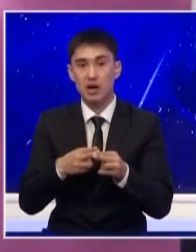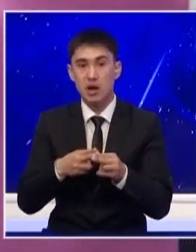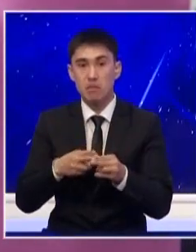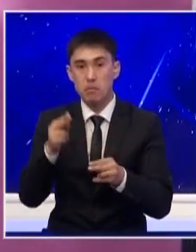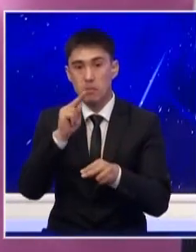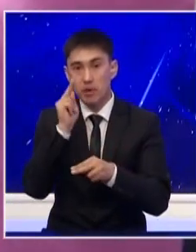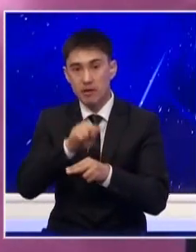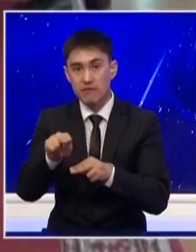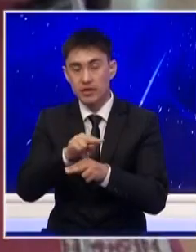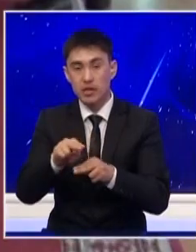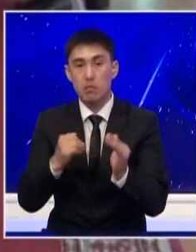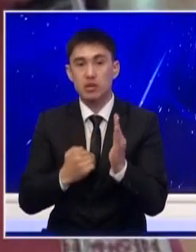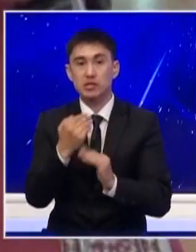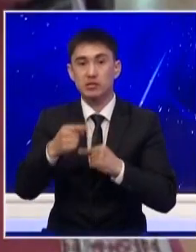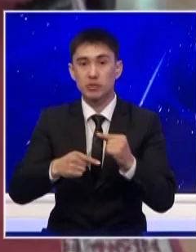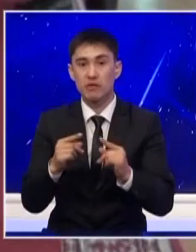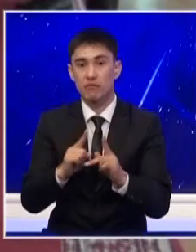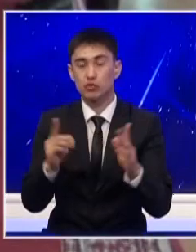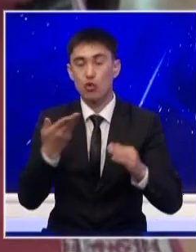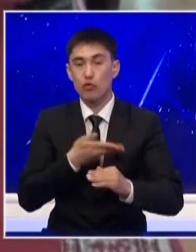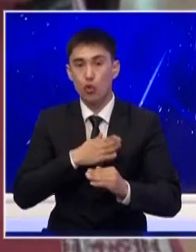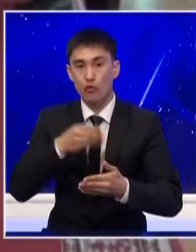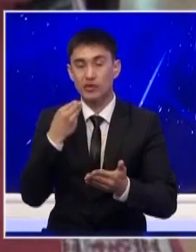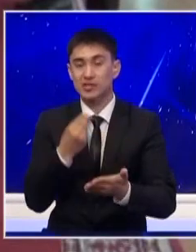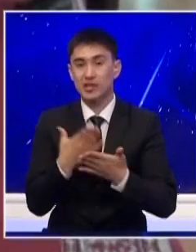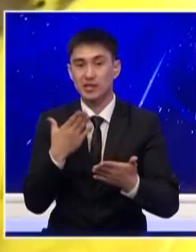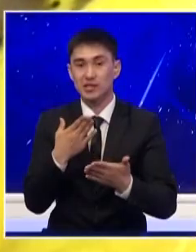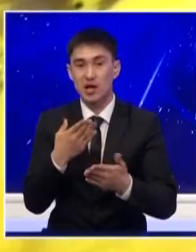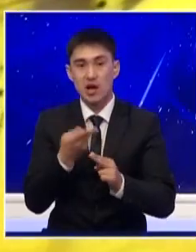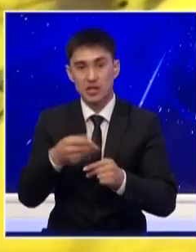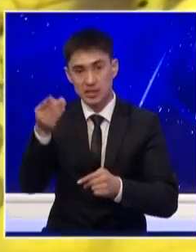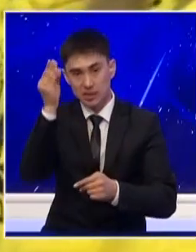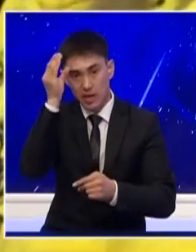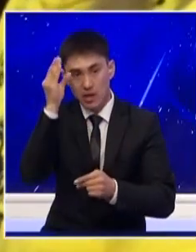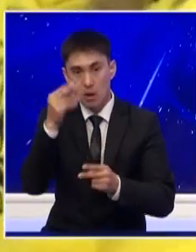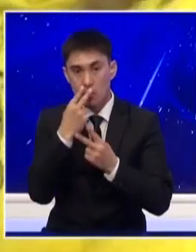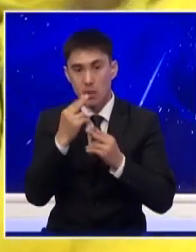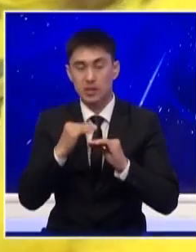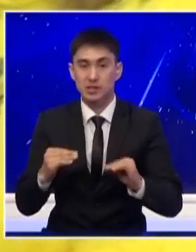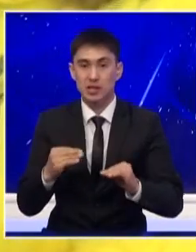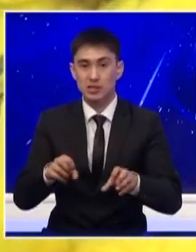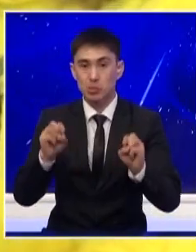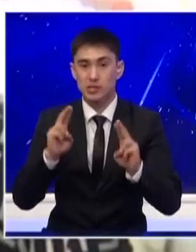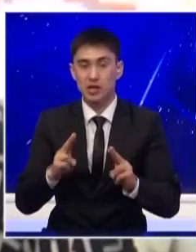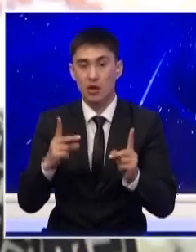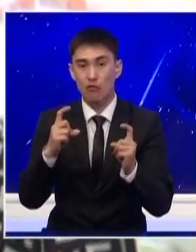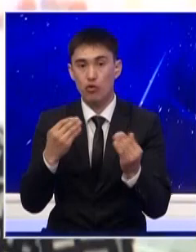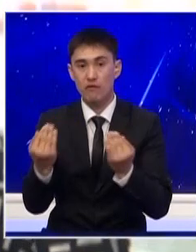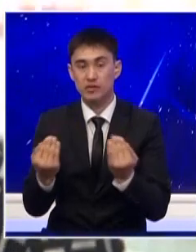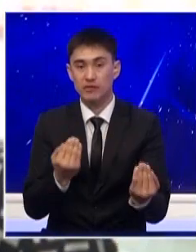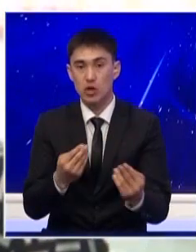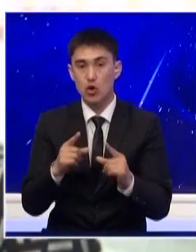привитие подрастающему поколению высоких нравственных и духовных ценностей. Эти знания ребята продемонстрировали на специальной